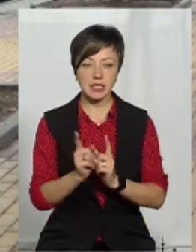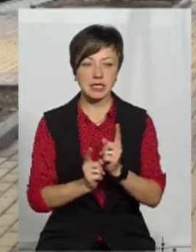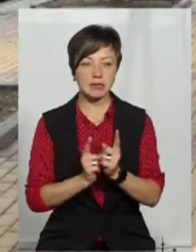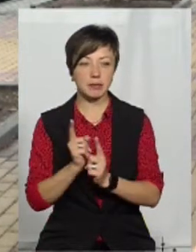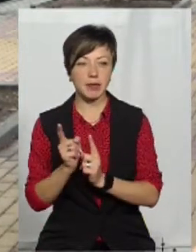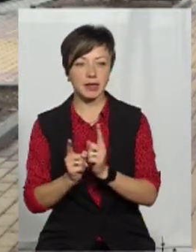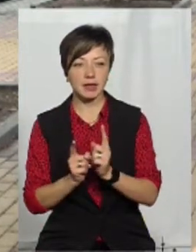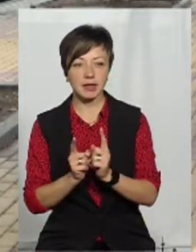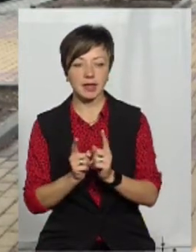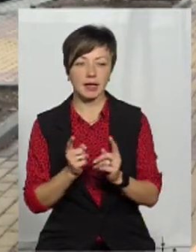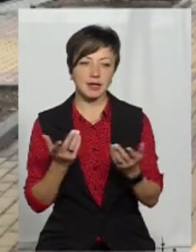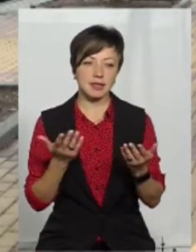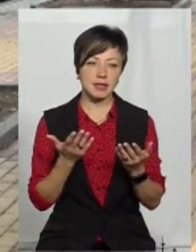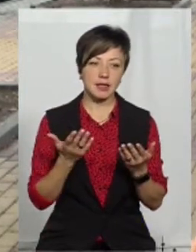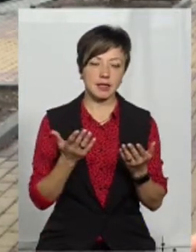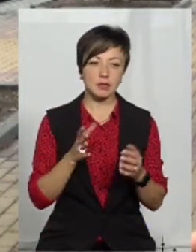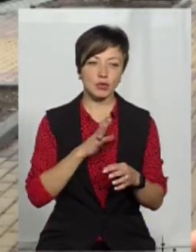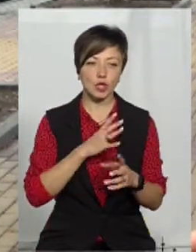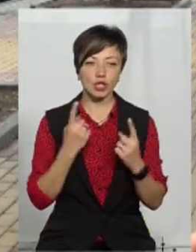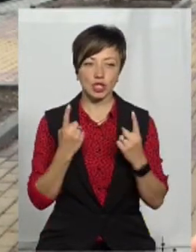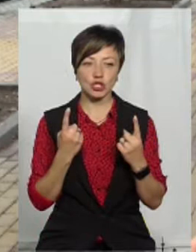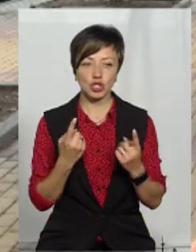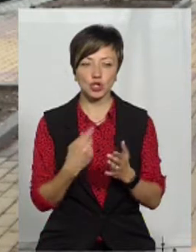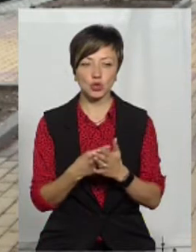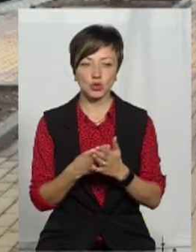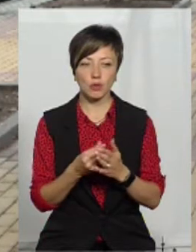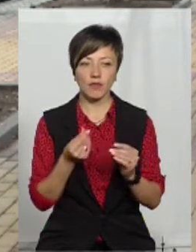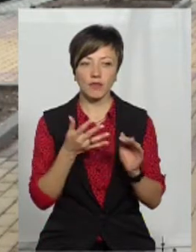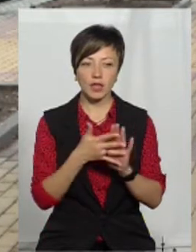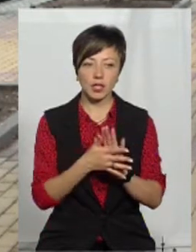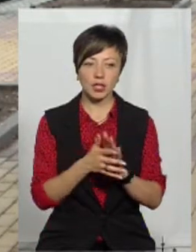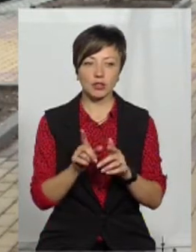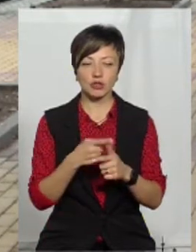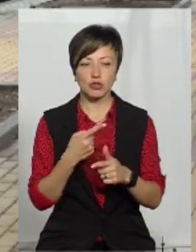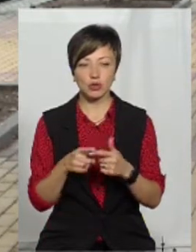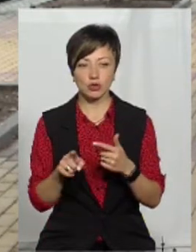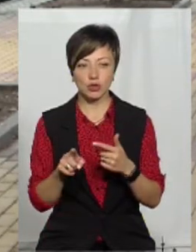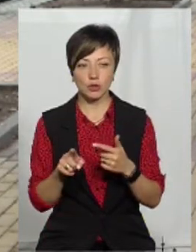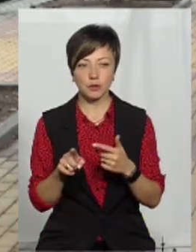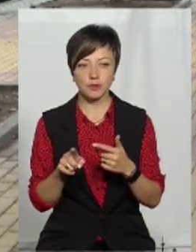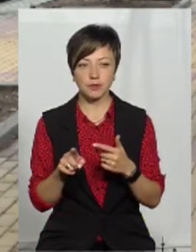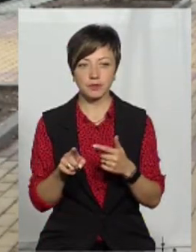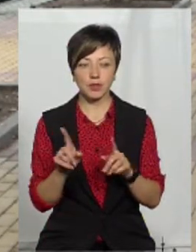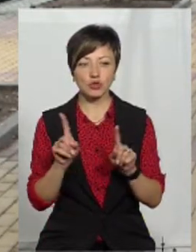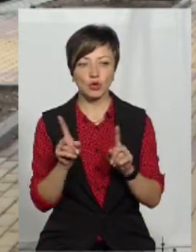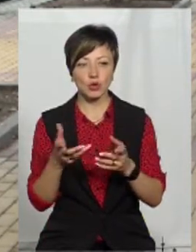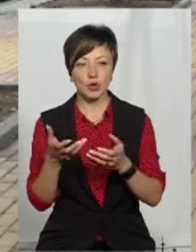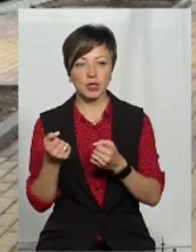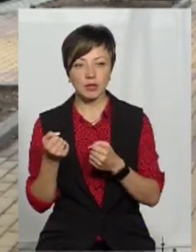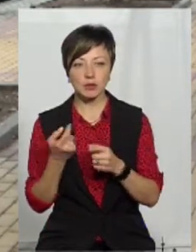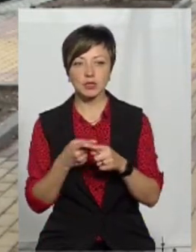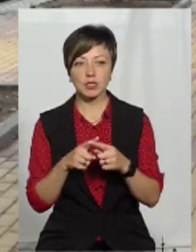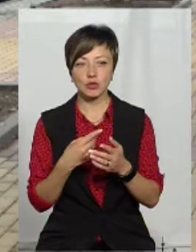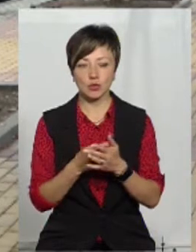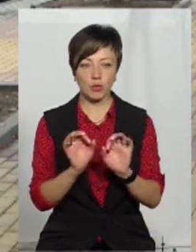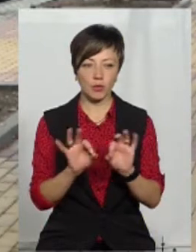декларацію. Тобто це якісь були значні суми витрачено, чи щось він отримав. Що це за суми,